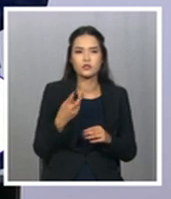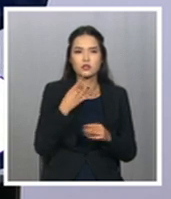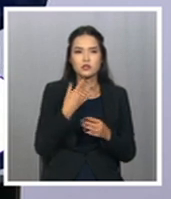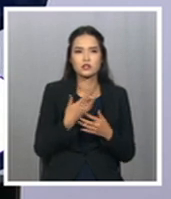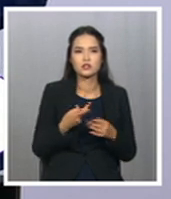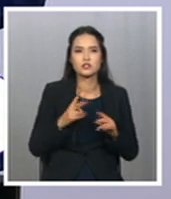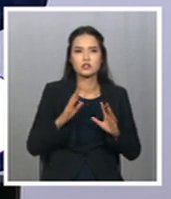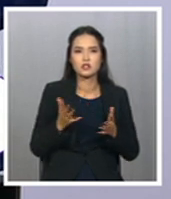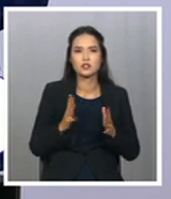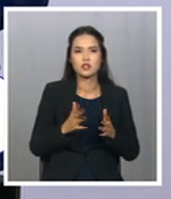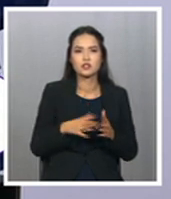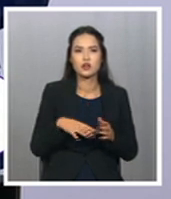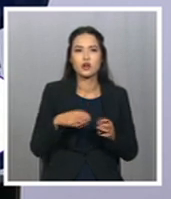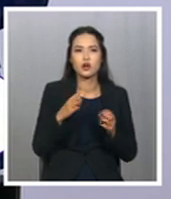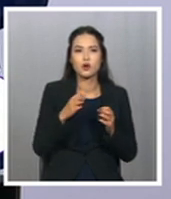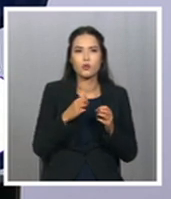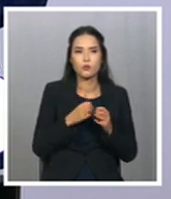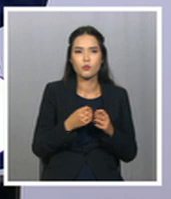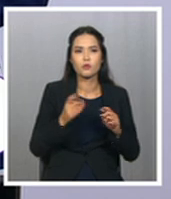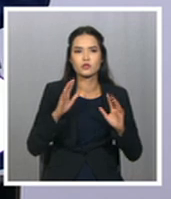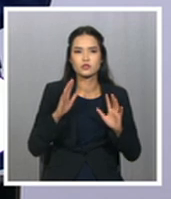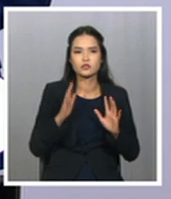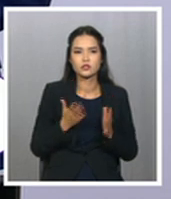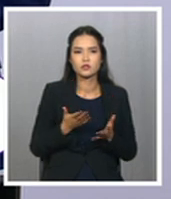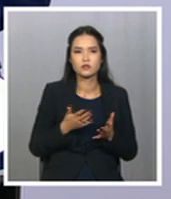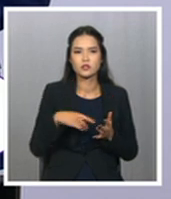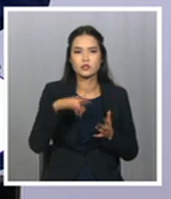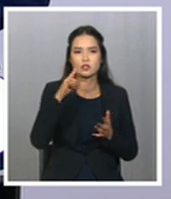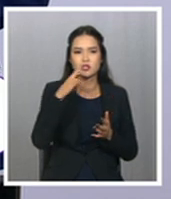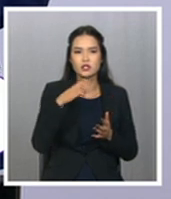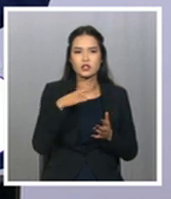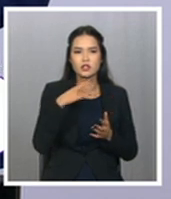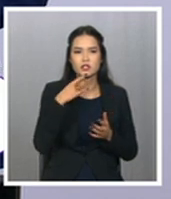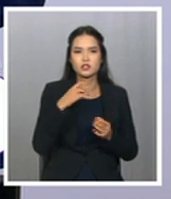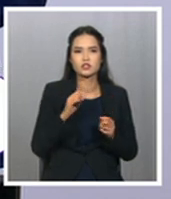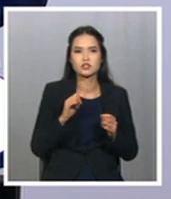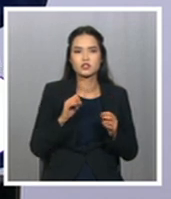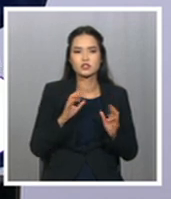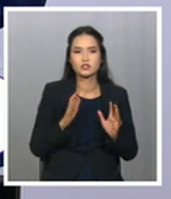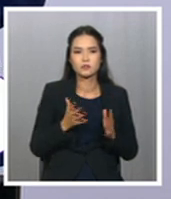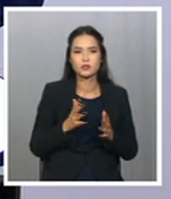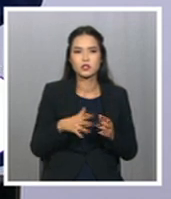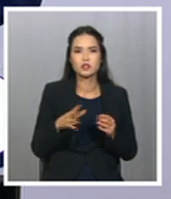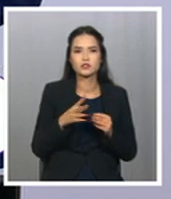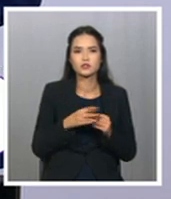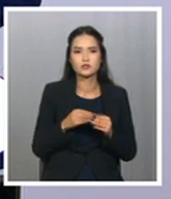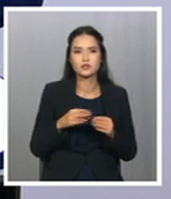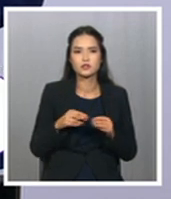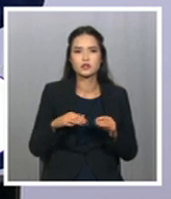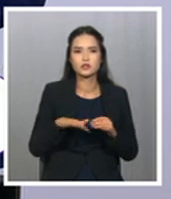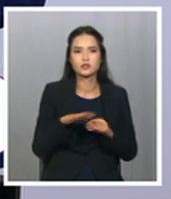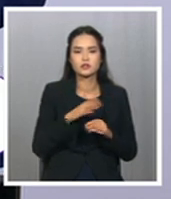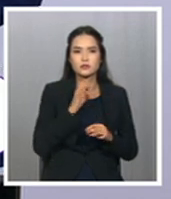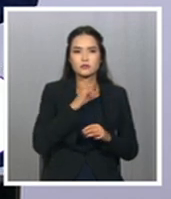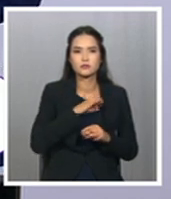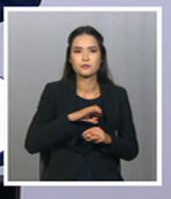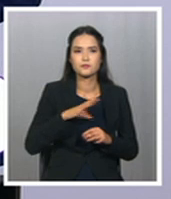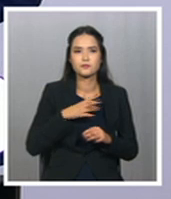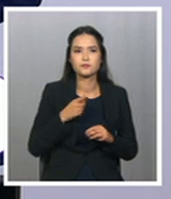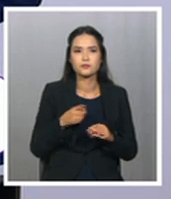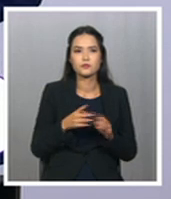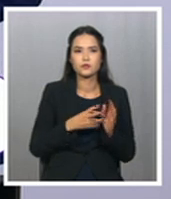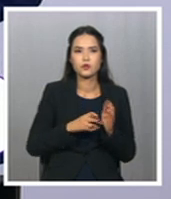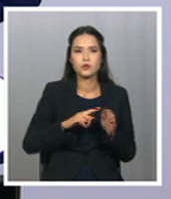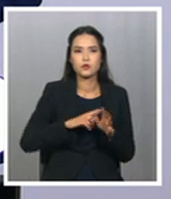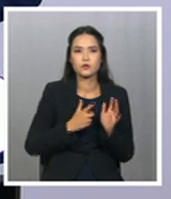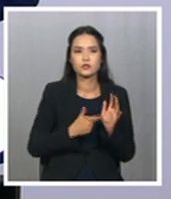губернияларындағы орыс шаруаларының және қазақ шаруаларының жерлерін жалға алып пайдаланып тұрды. 1917